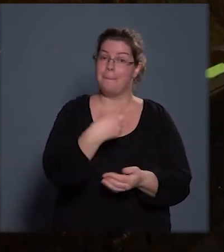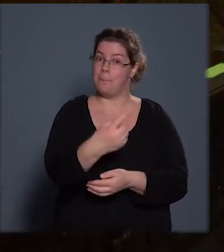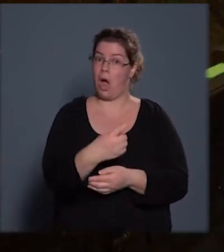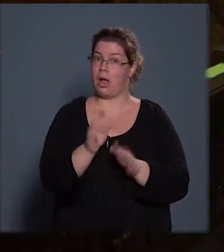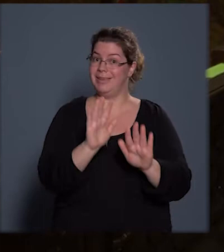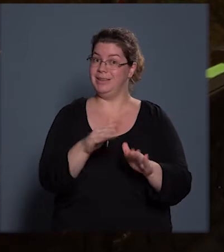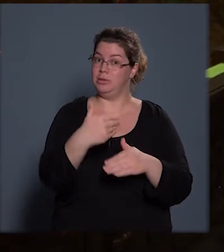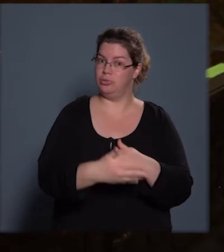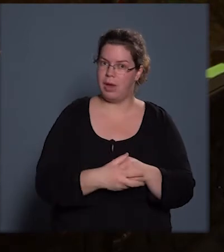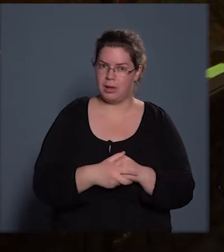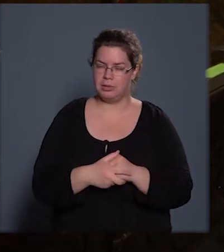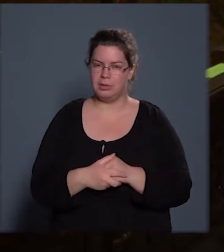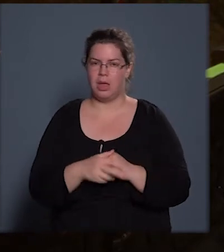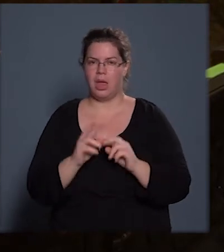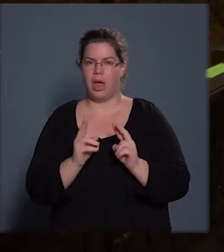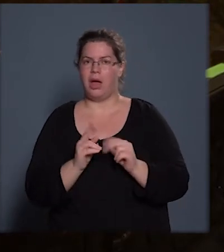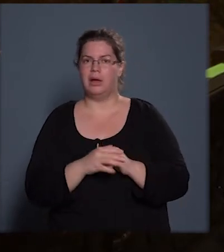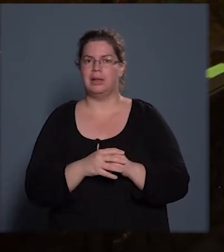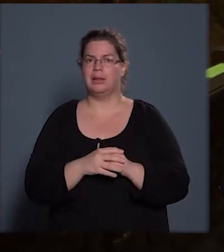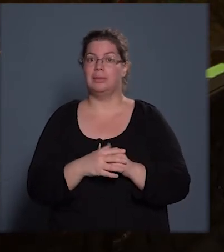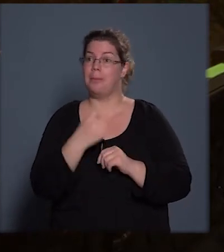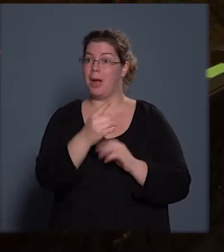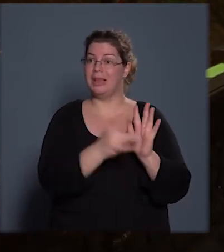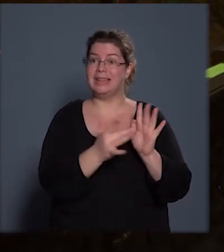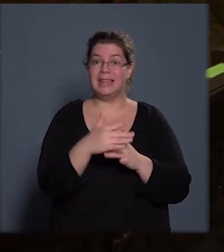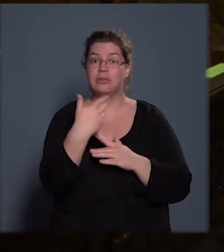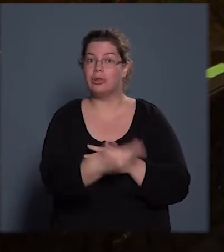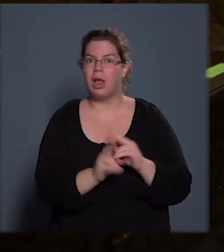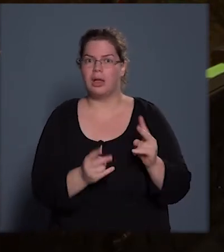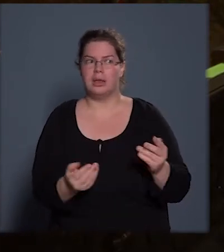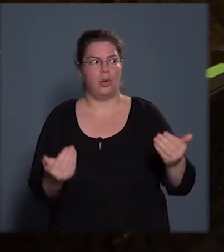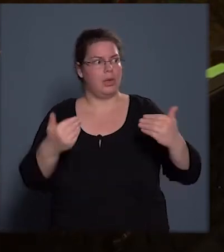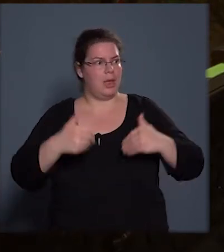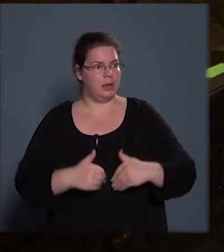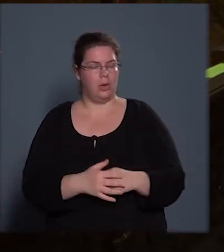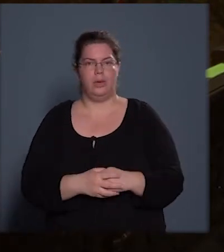előtt, aki maga Jézus előtt, aki közénk jött.